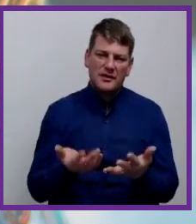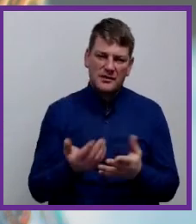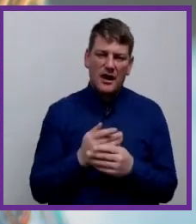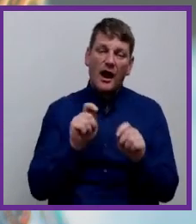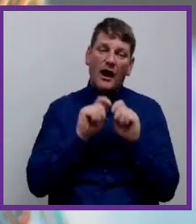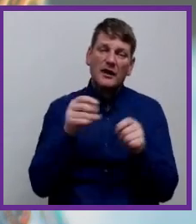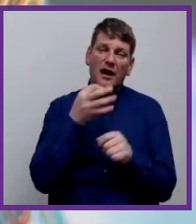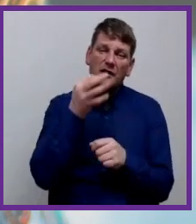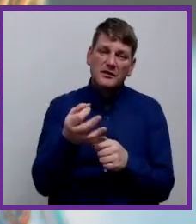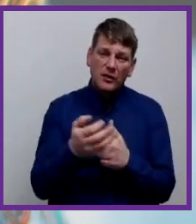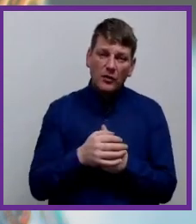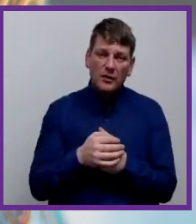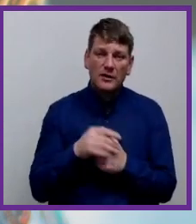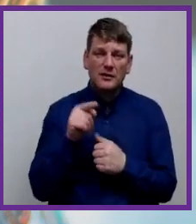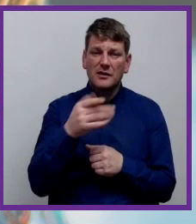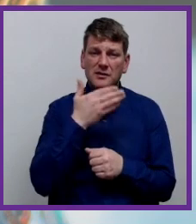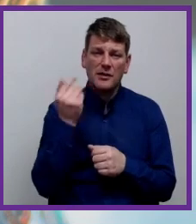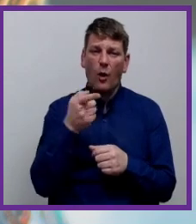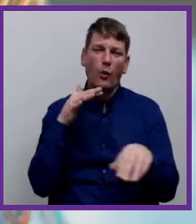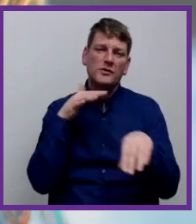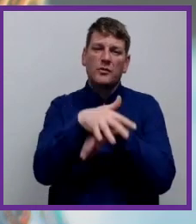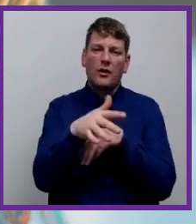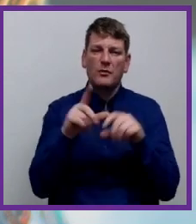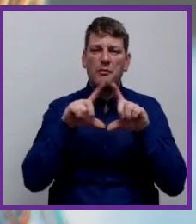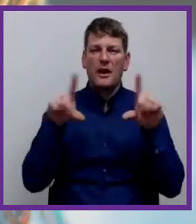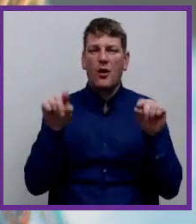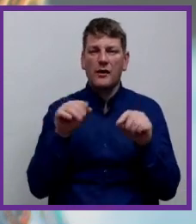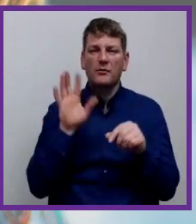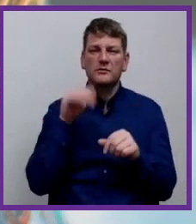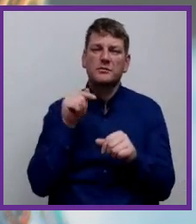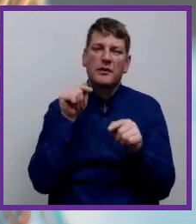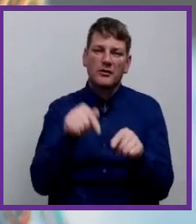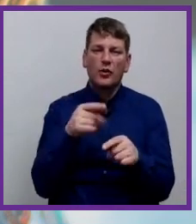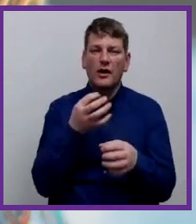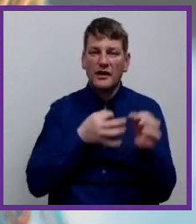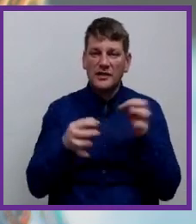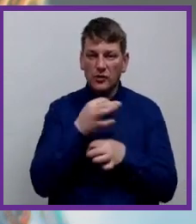sakot, tas tā kā nav uzbrauciens birojām par šo